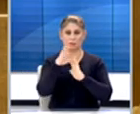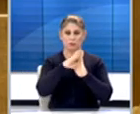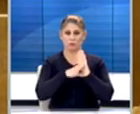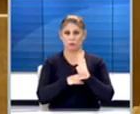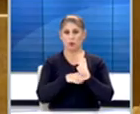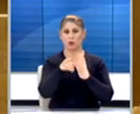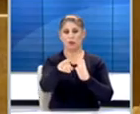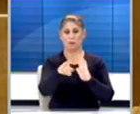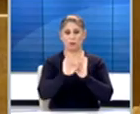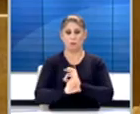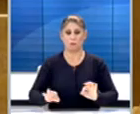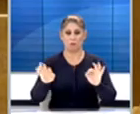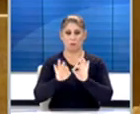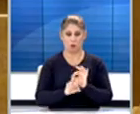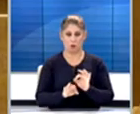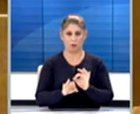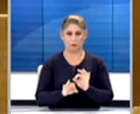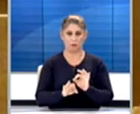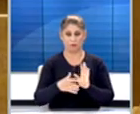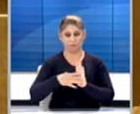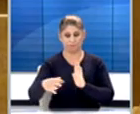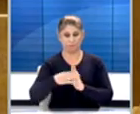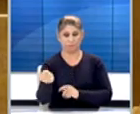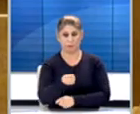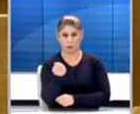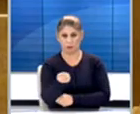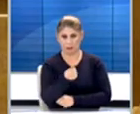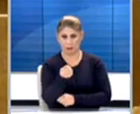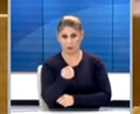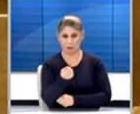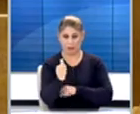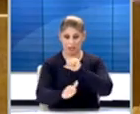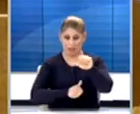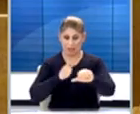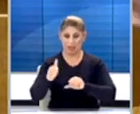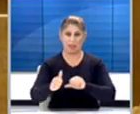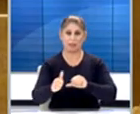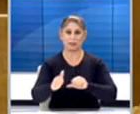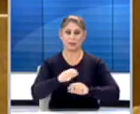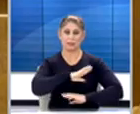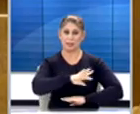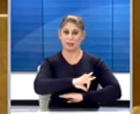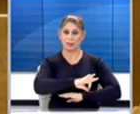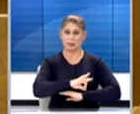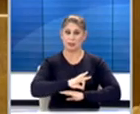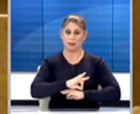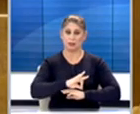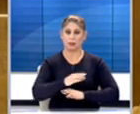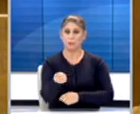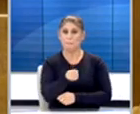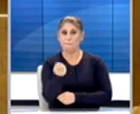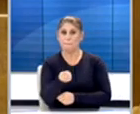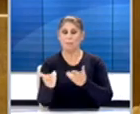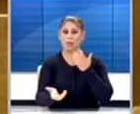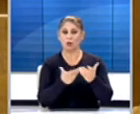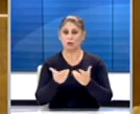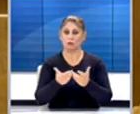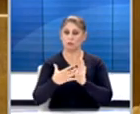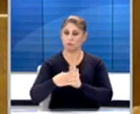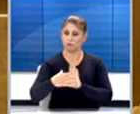κατοικίες εκτός σχεδίου. Να στελεχωθεί η πυροσβεστική. Να αλλάξει η στρατηγική πυρόσβεσης, να ενισχυθούμε με εναέρια